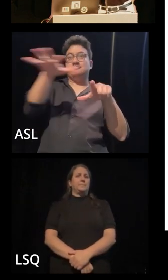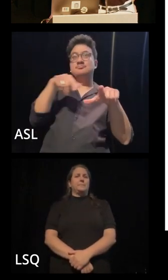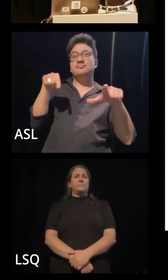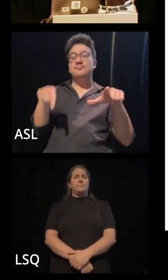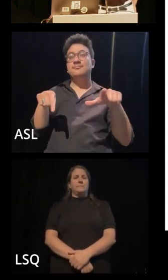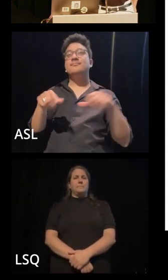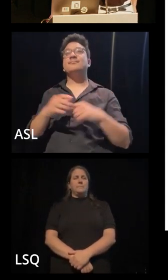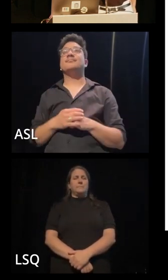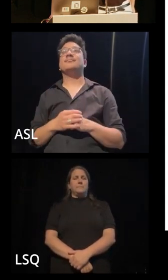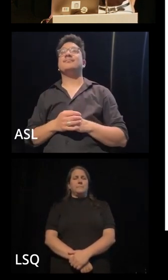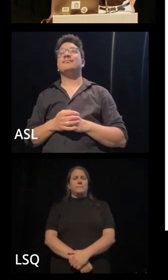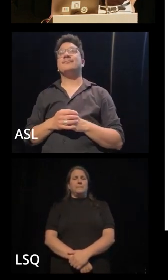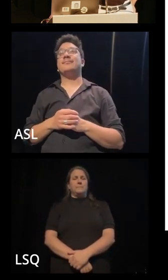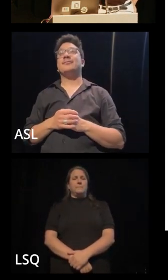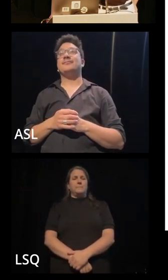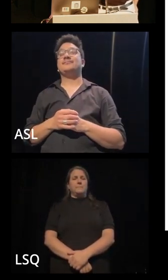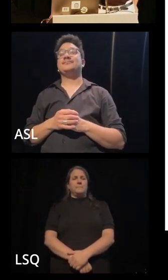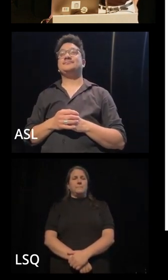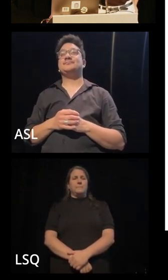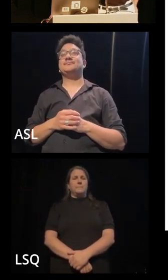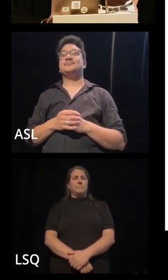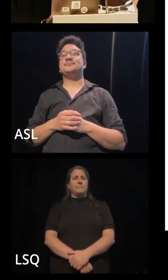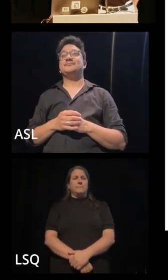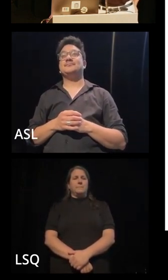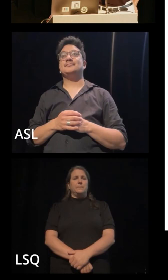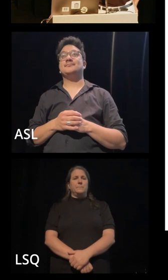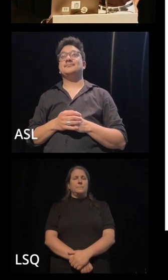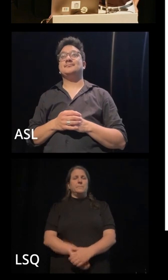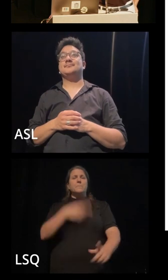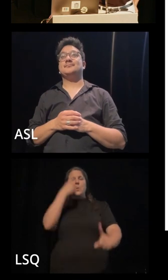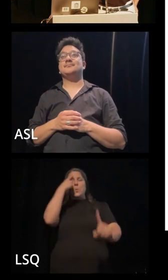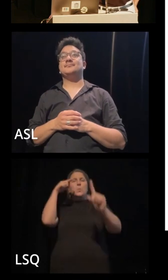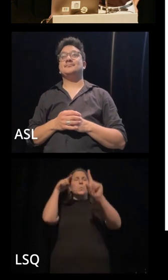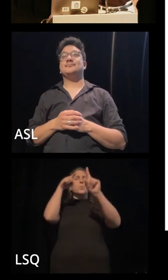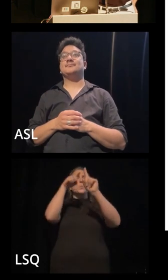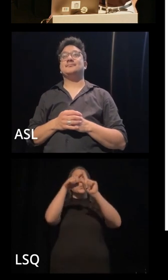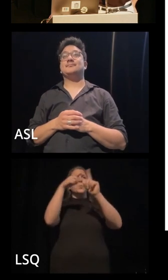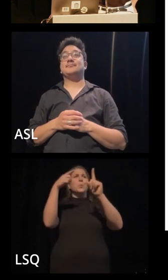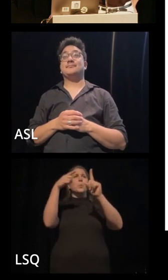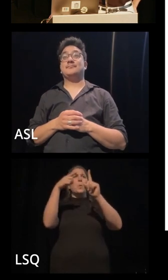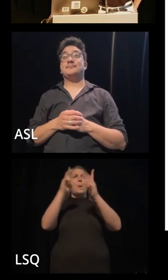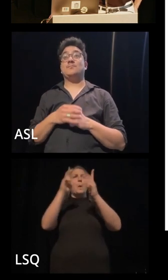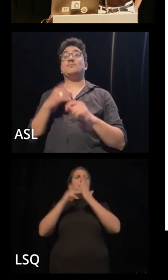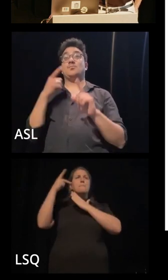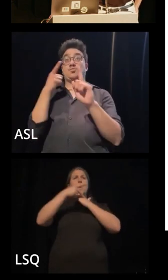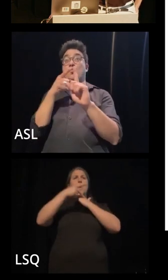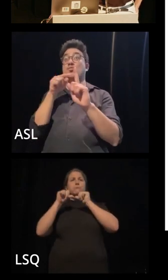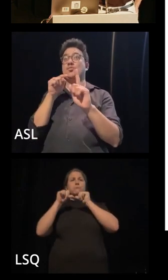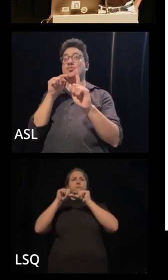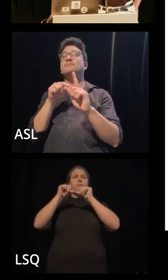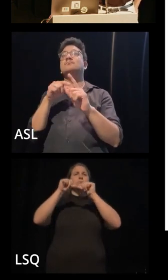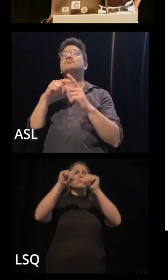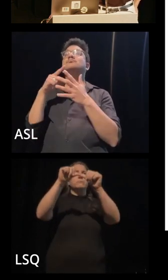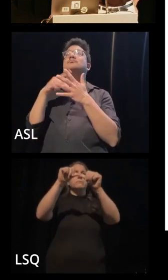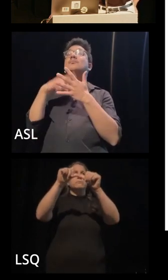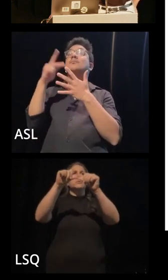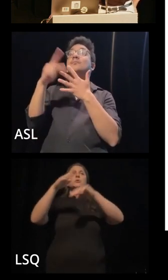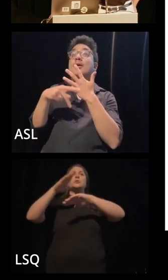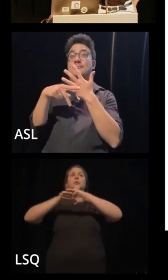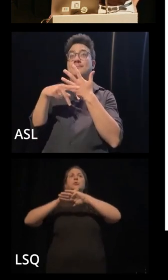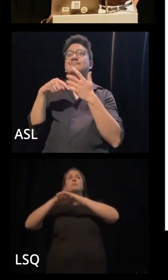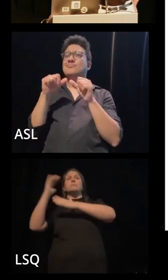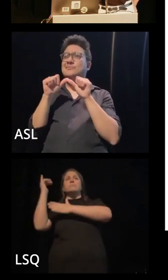Et l'objectif de cette bourse est d'activer un programme permanent dans les domaines des sciences humaines et de